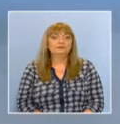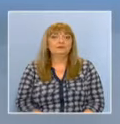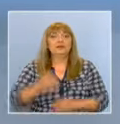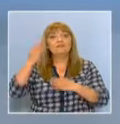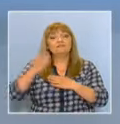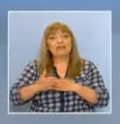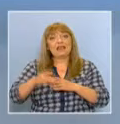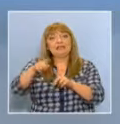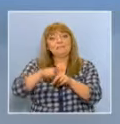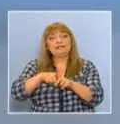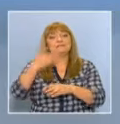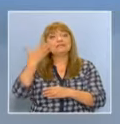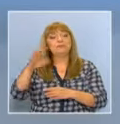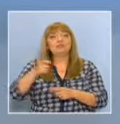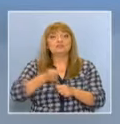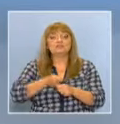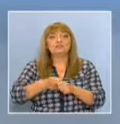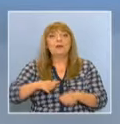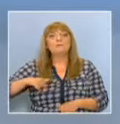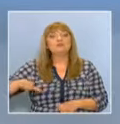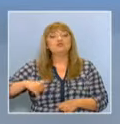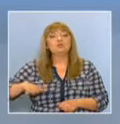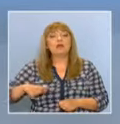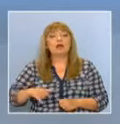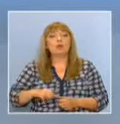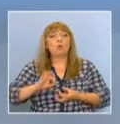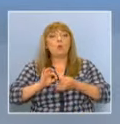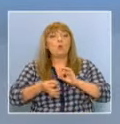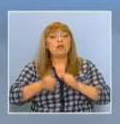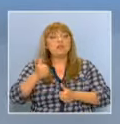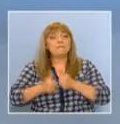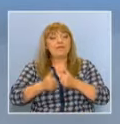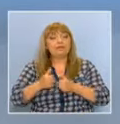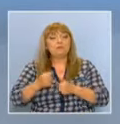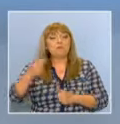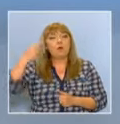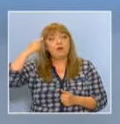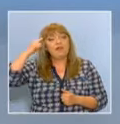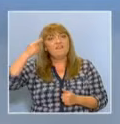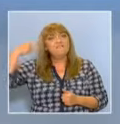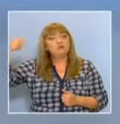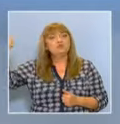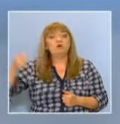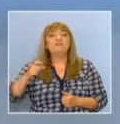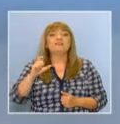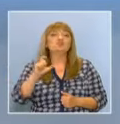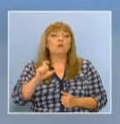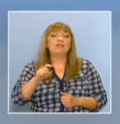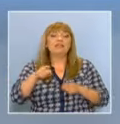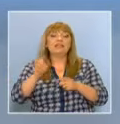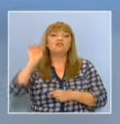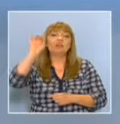В края на месец май ще се проведе международна олимпиада по философия в Словения. Тя ще бъде